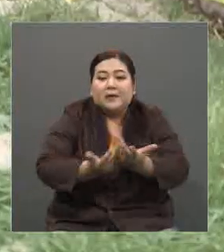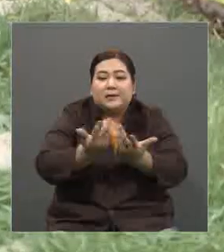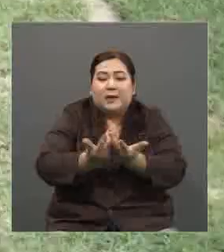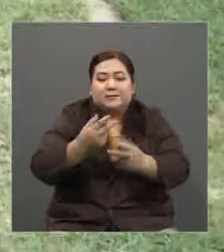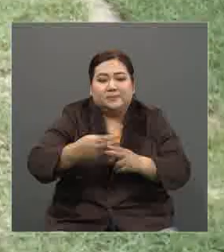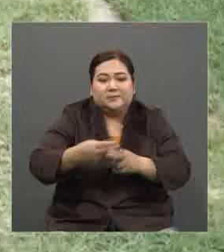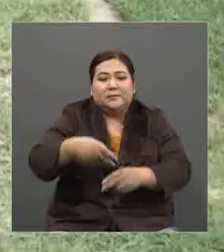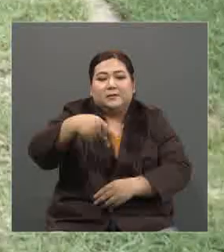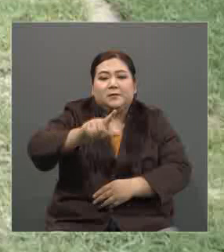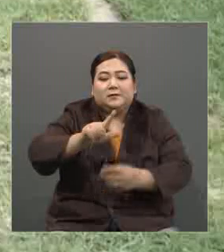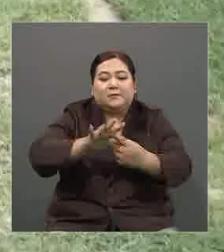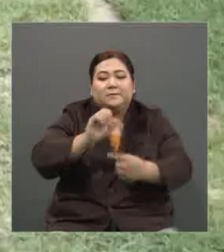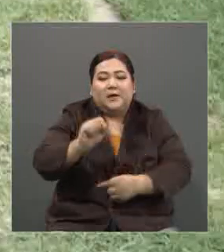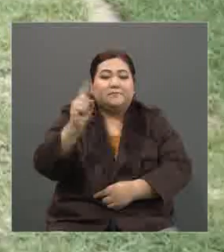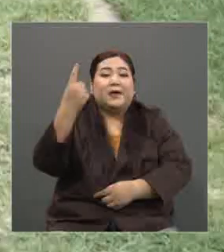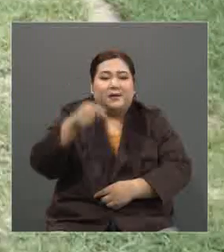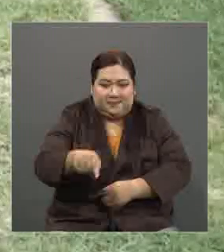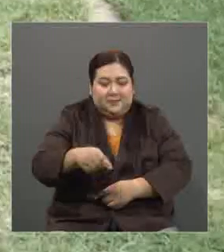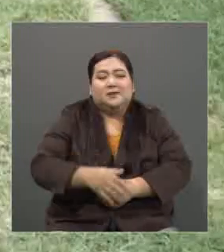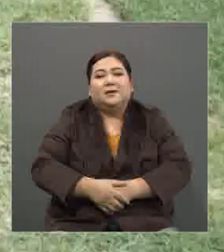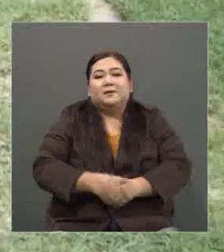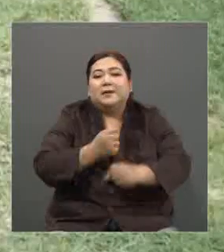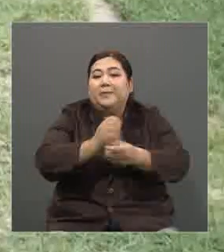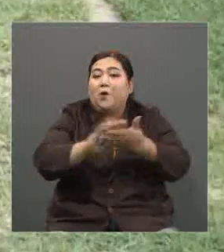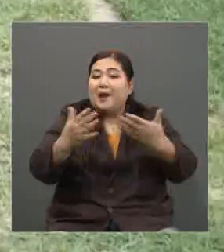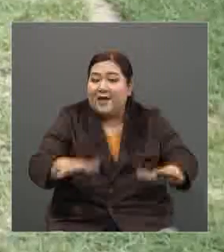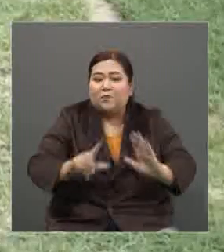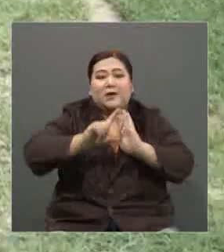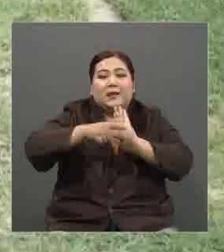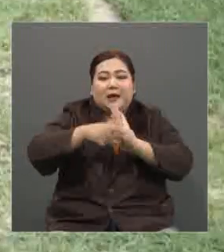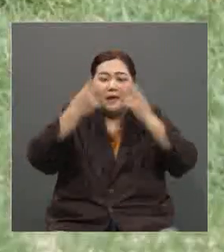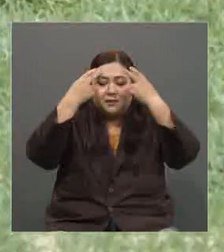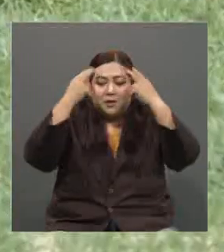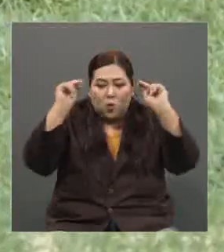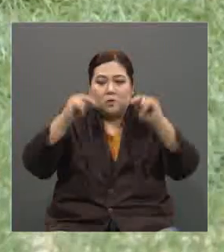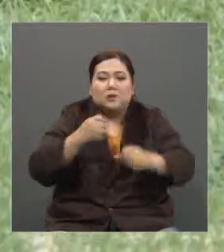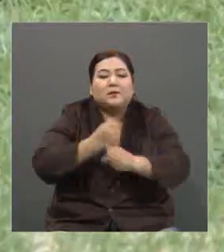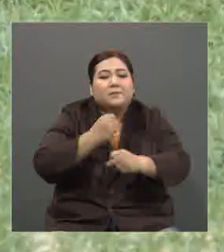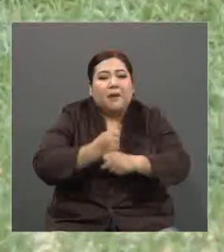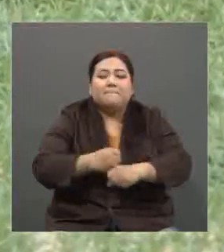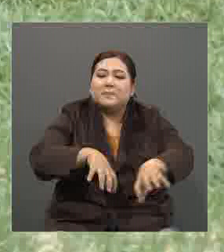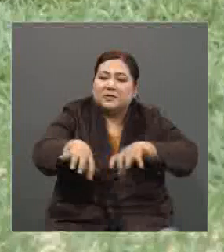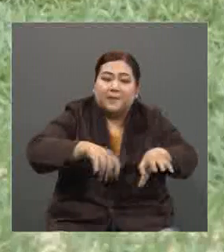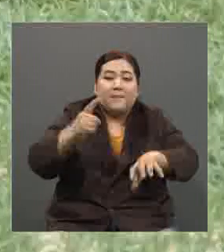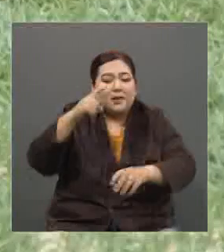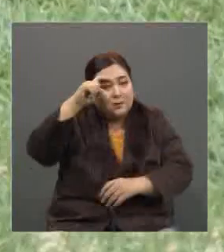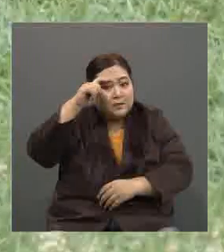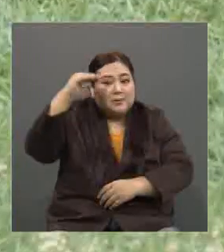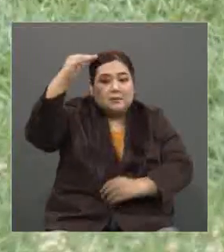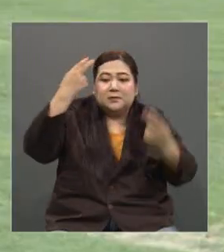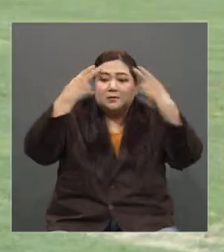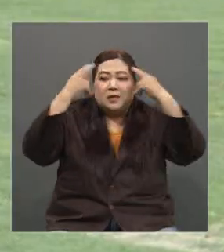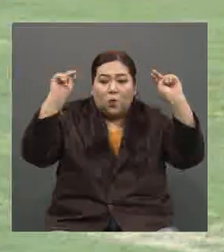เรียบร้อยแล้ภัยหัจากที่สำนกในขาที่การนายุกรัฐมนตรีใช้เวลาปรับปรุงในช่งที่ทานยกเศษฐาธวีสิน